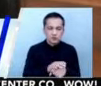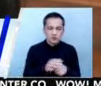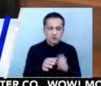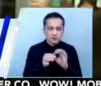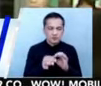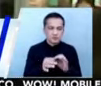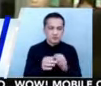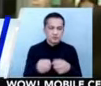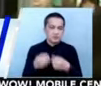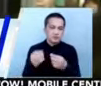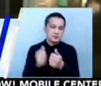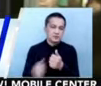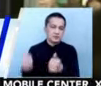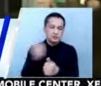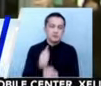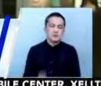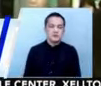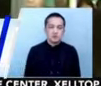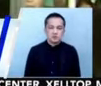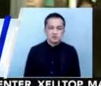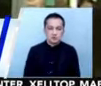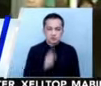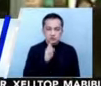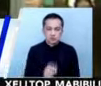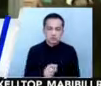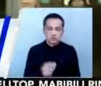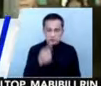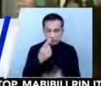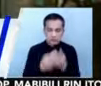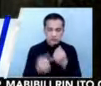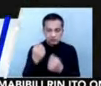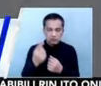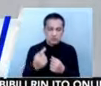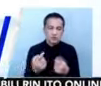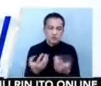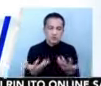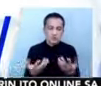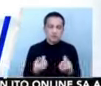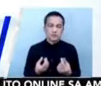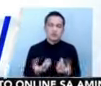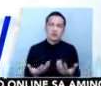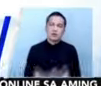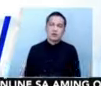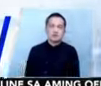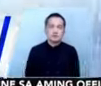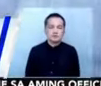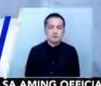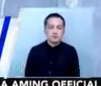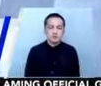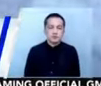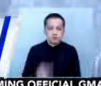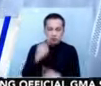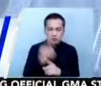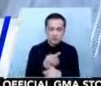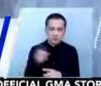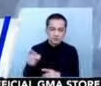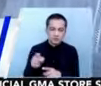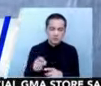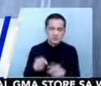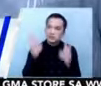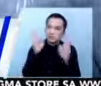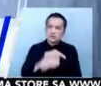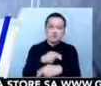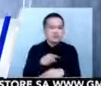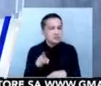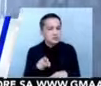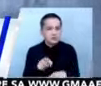otoridad. Kung talaga pong iisa lang po, wala po naman ako magagawa. Mayigit isang buwan na umano nilang hindi nakikita ang